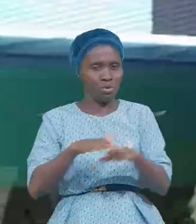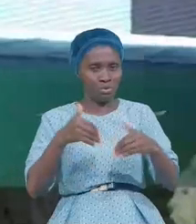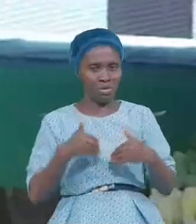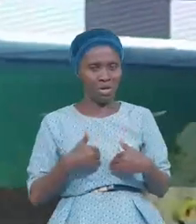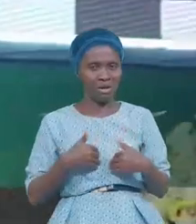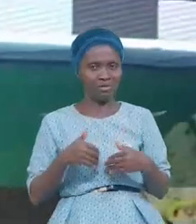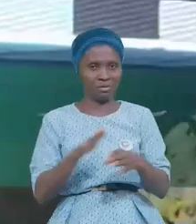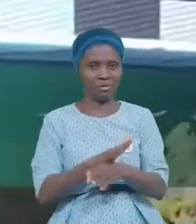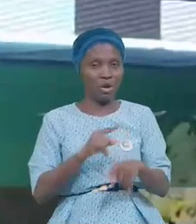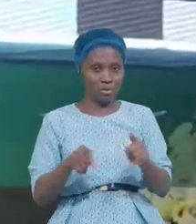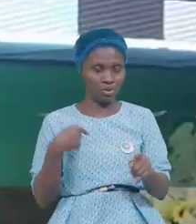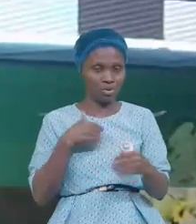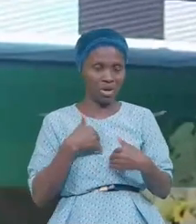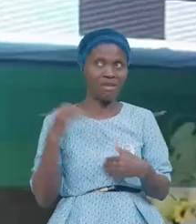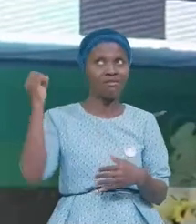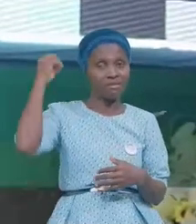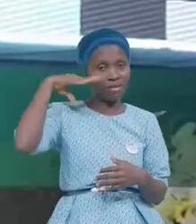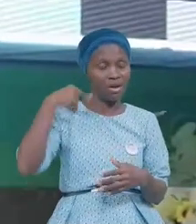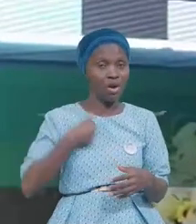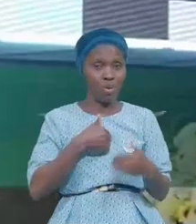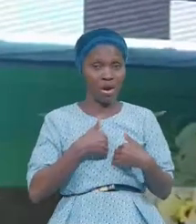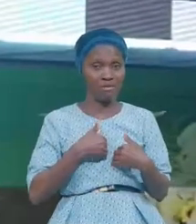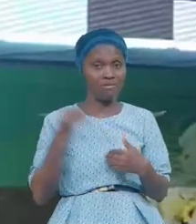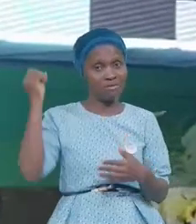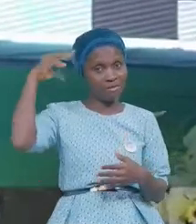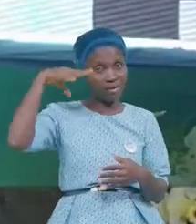nous avons la grâce, nous avons la grâce pour vaincre